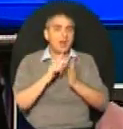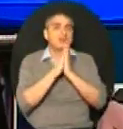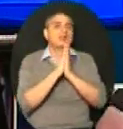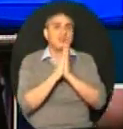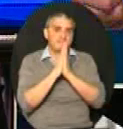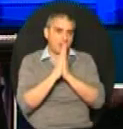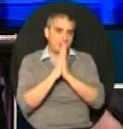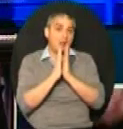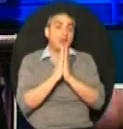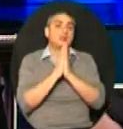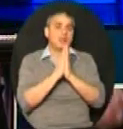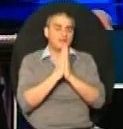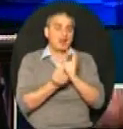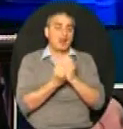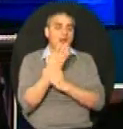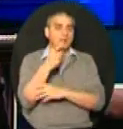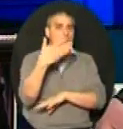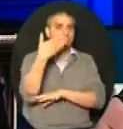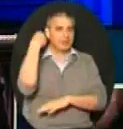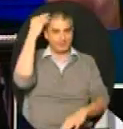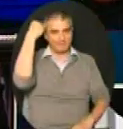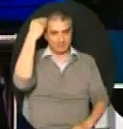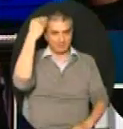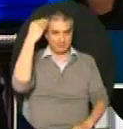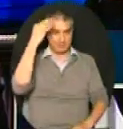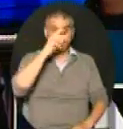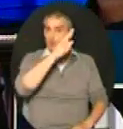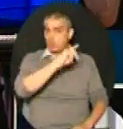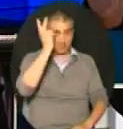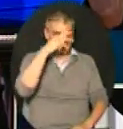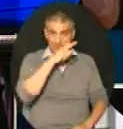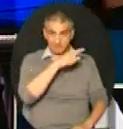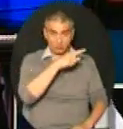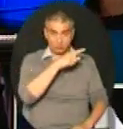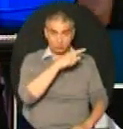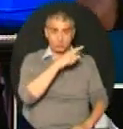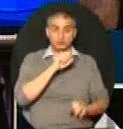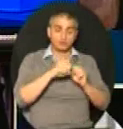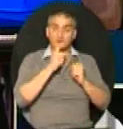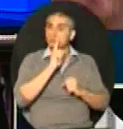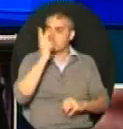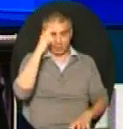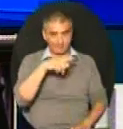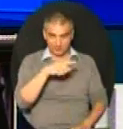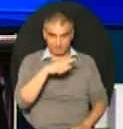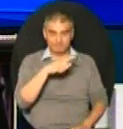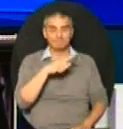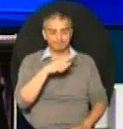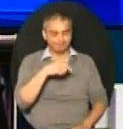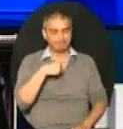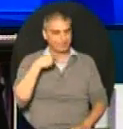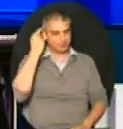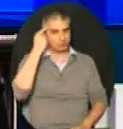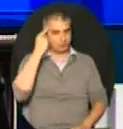מתקווה, מתקווה להקים פה מדינה פלסטינית. אם הם לא יבינו את זה, שוברים שתיקה לא יבינו את זה, אז אני